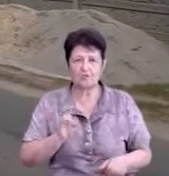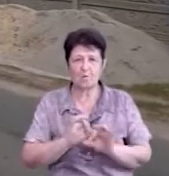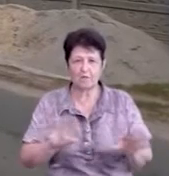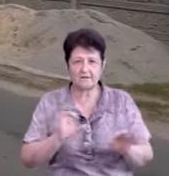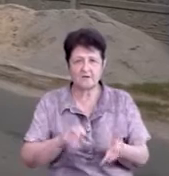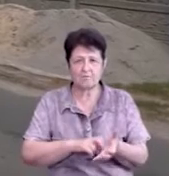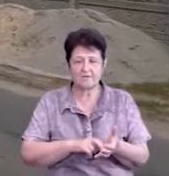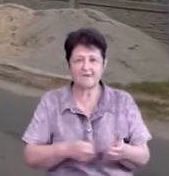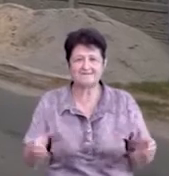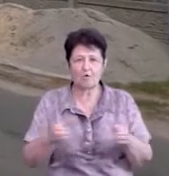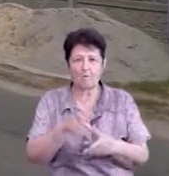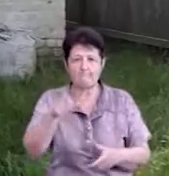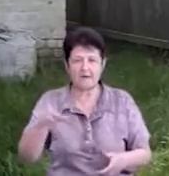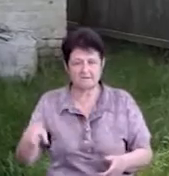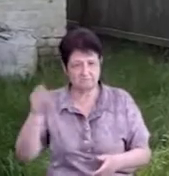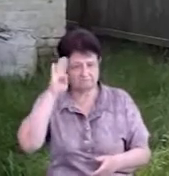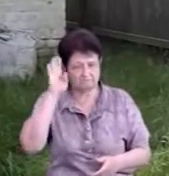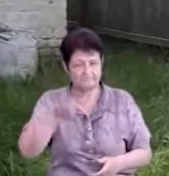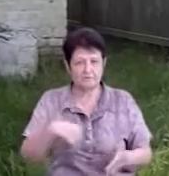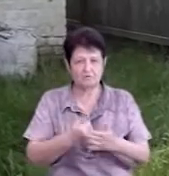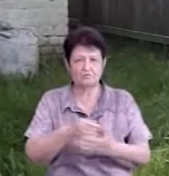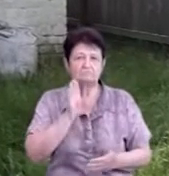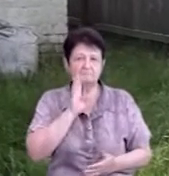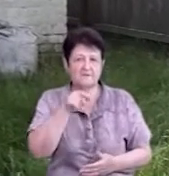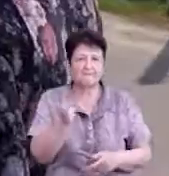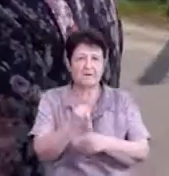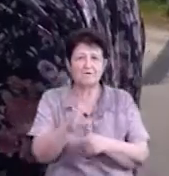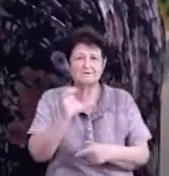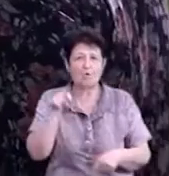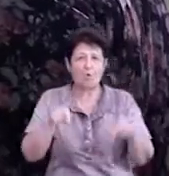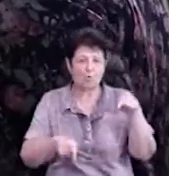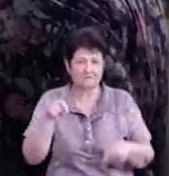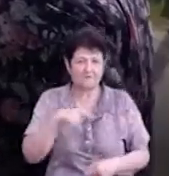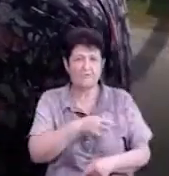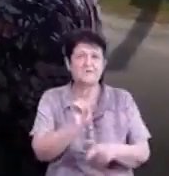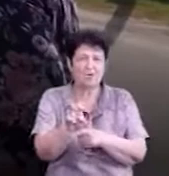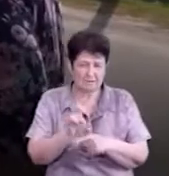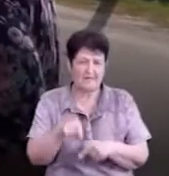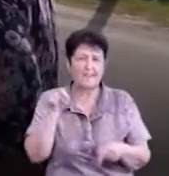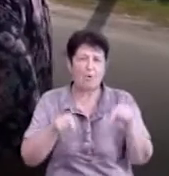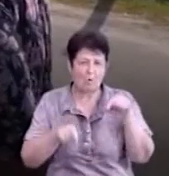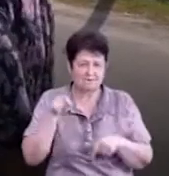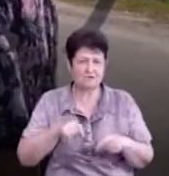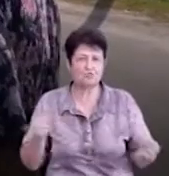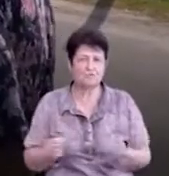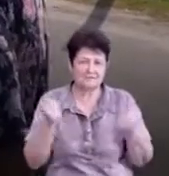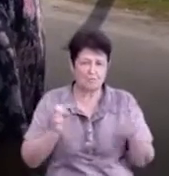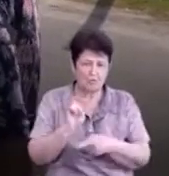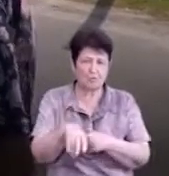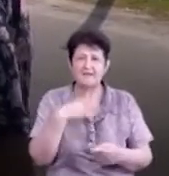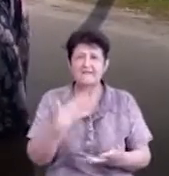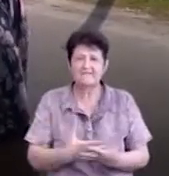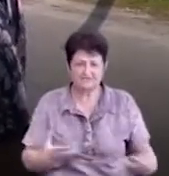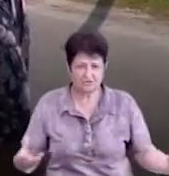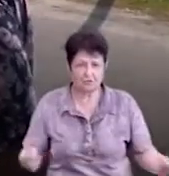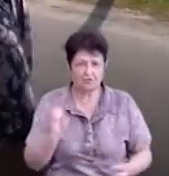що бояться компанії підлітків. Кажуть, до Надії приходять з осені. Вони ходили і осінню, ходили, зимою ходили, весною вони